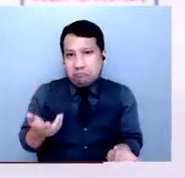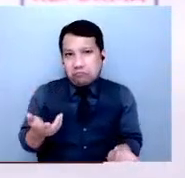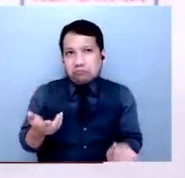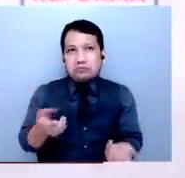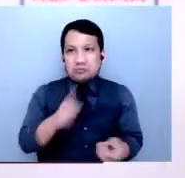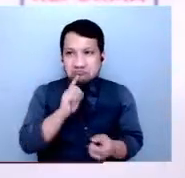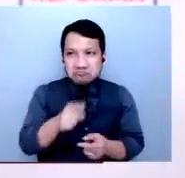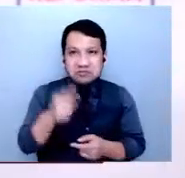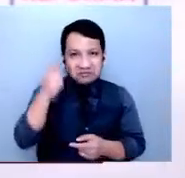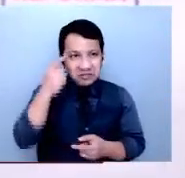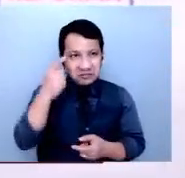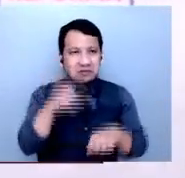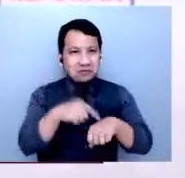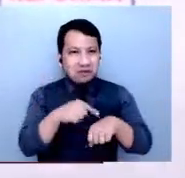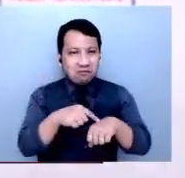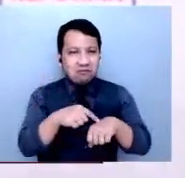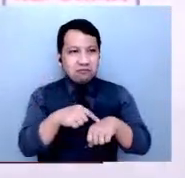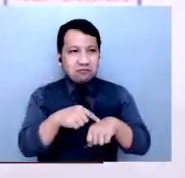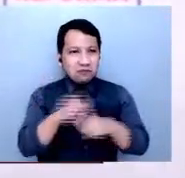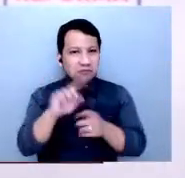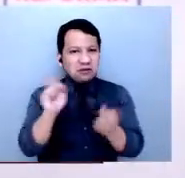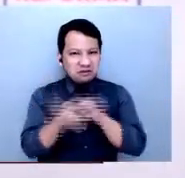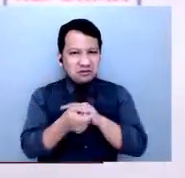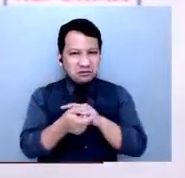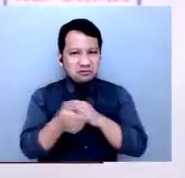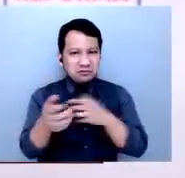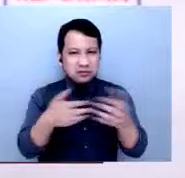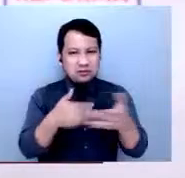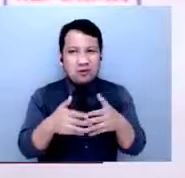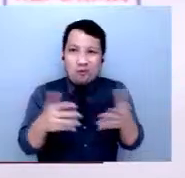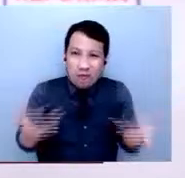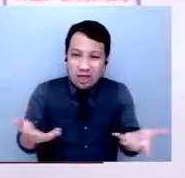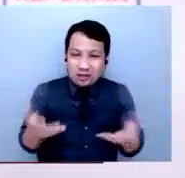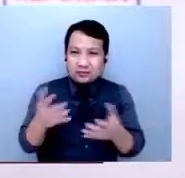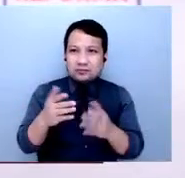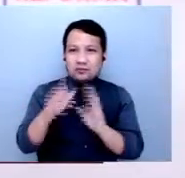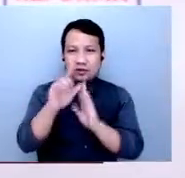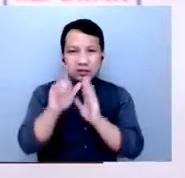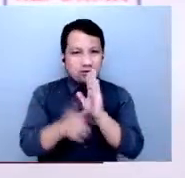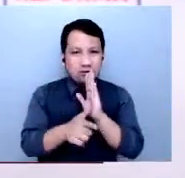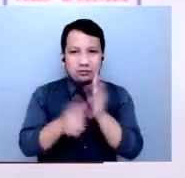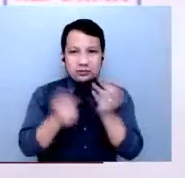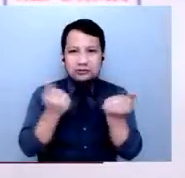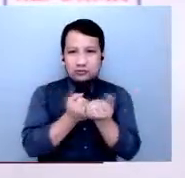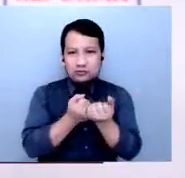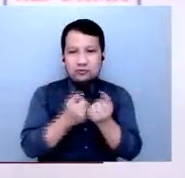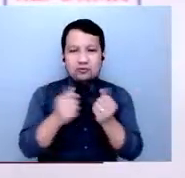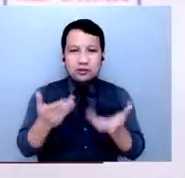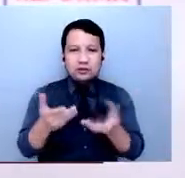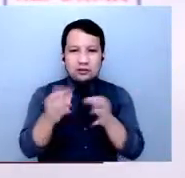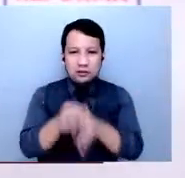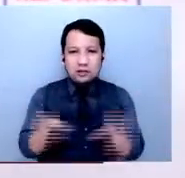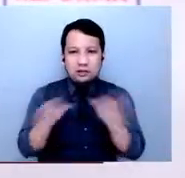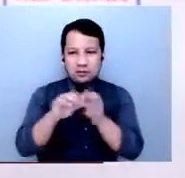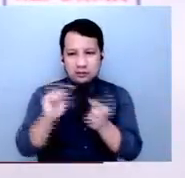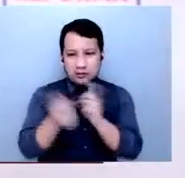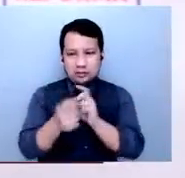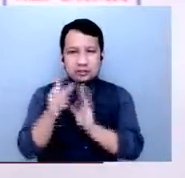attune sa times, papalit-palit lang. Wala kasing batas na sumasaklaw. Kaya mas maganda isa batas na natin.